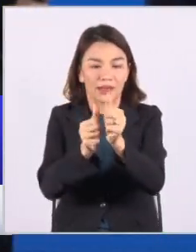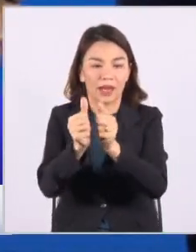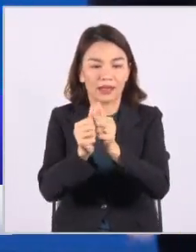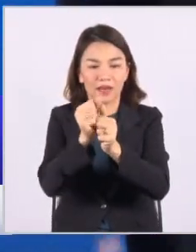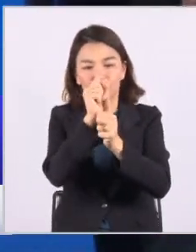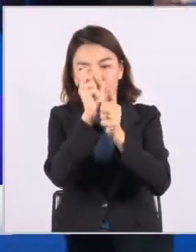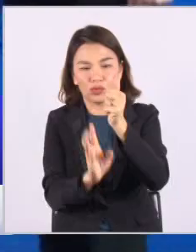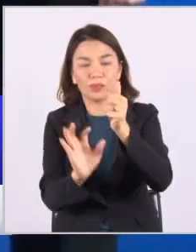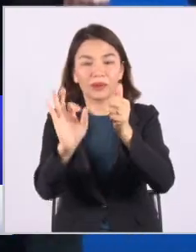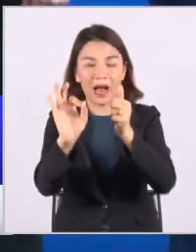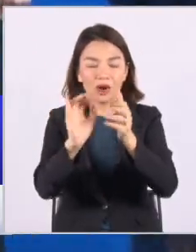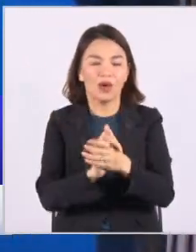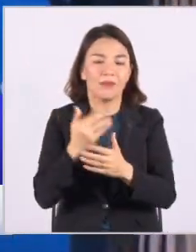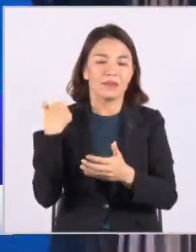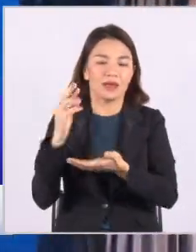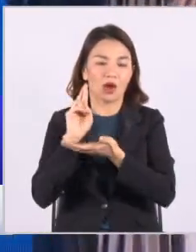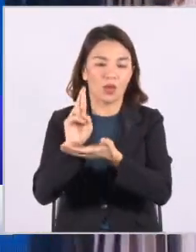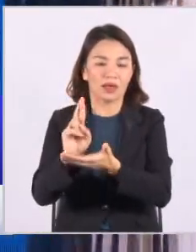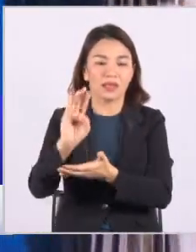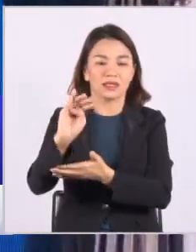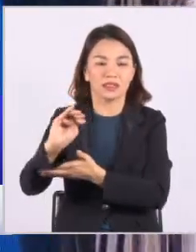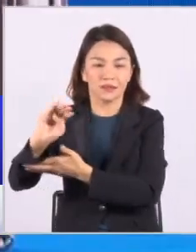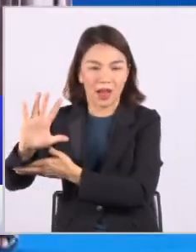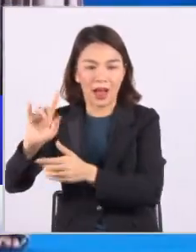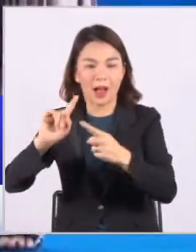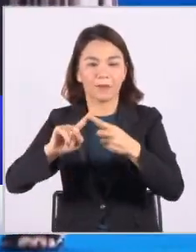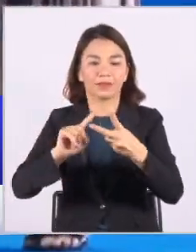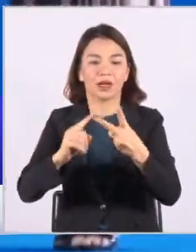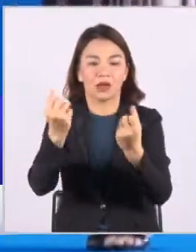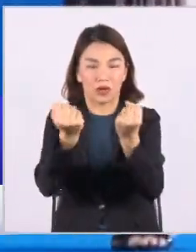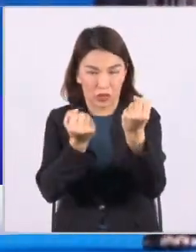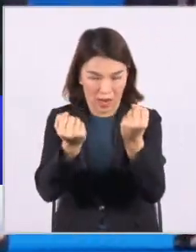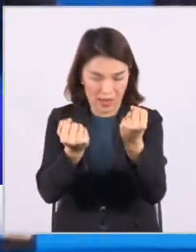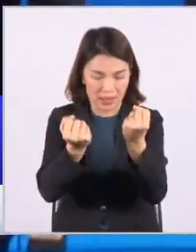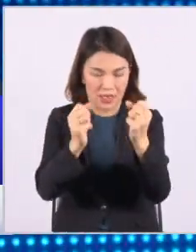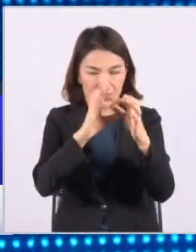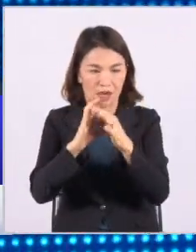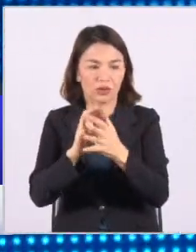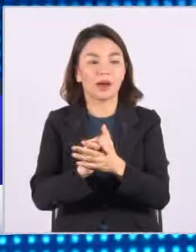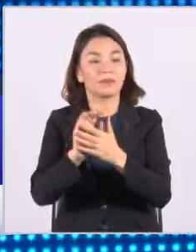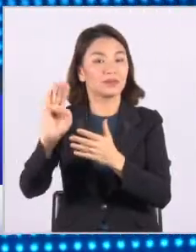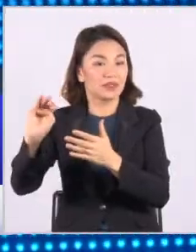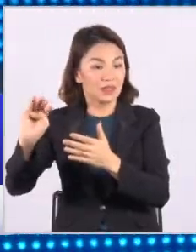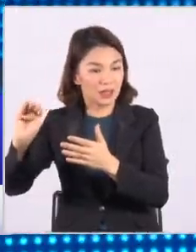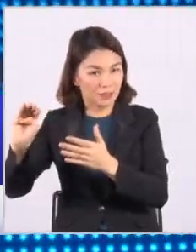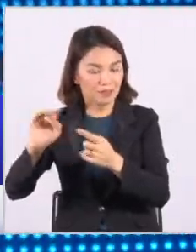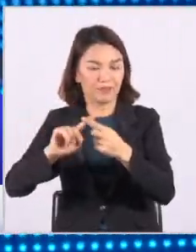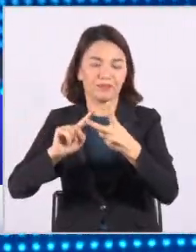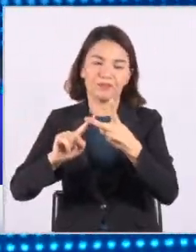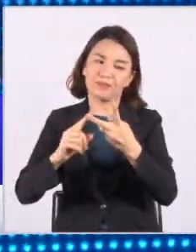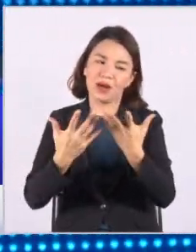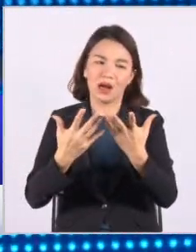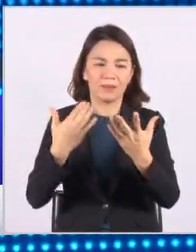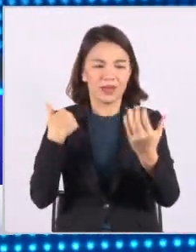นประเภทบุคคลรวม45รางวัล Thailand Super Car GT 3 4รางวัล Thailand Super Car GTM 6รางวัล